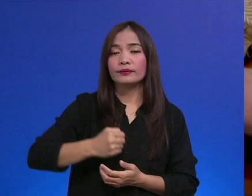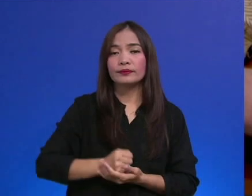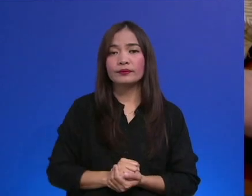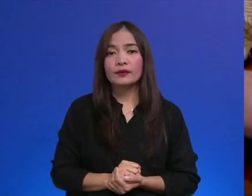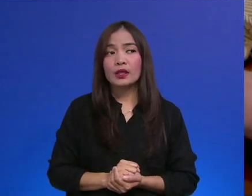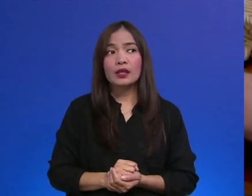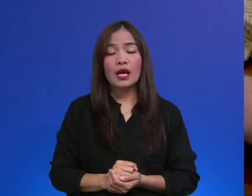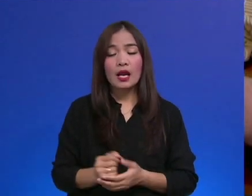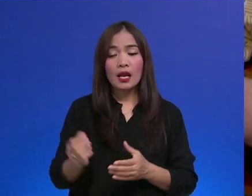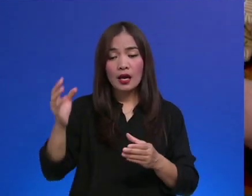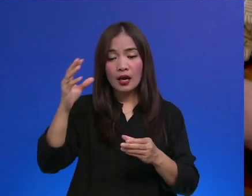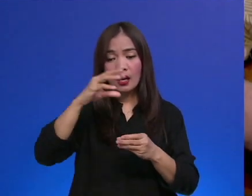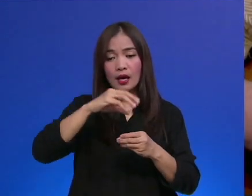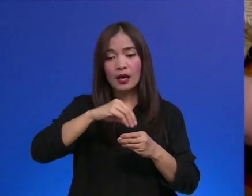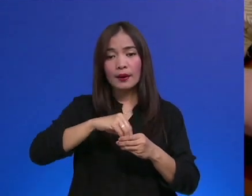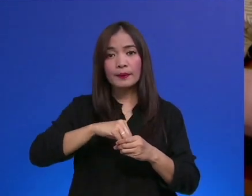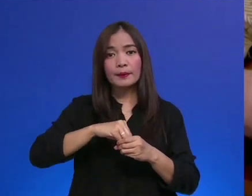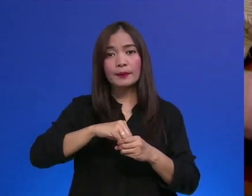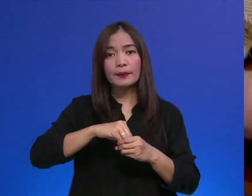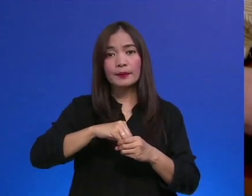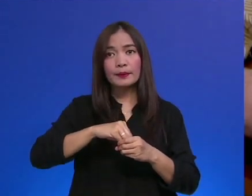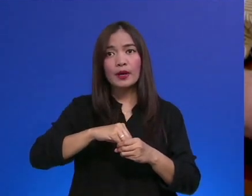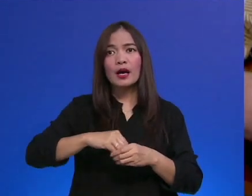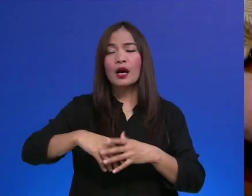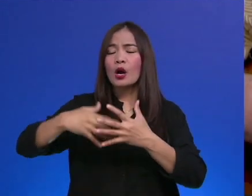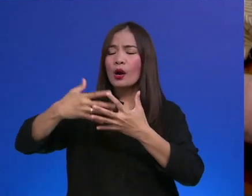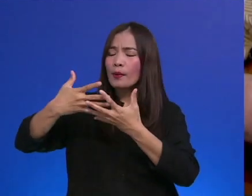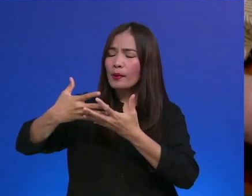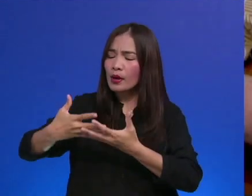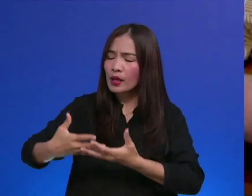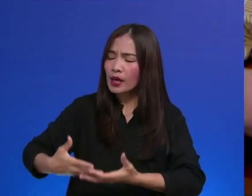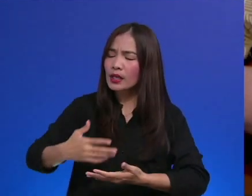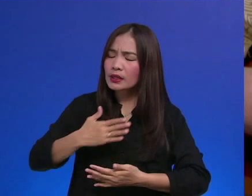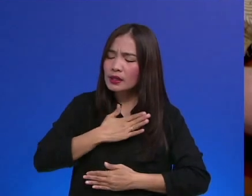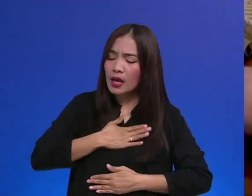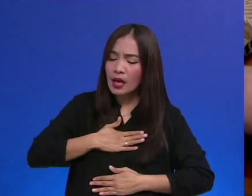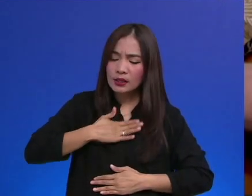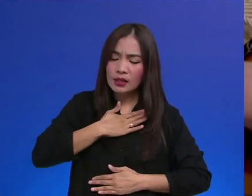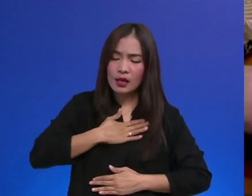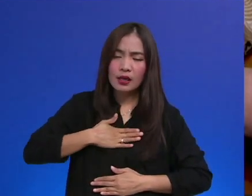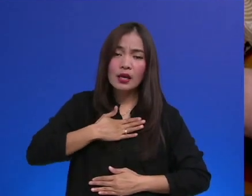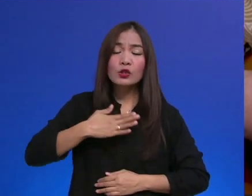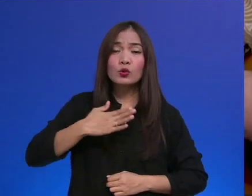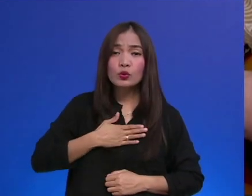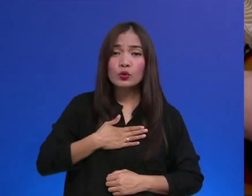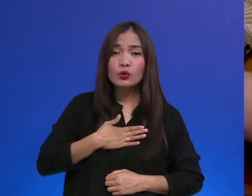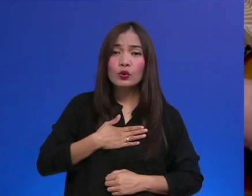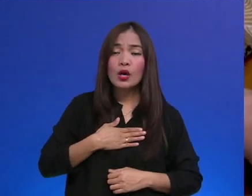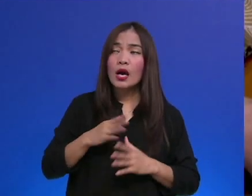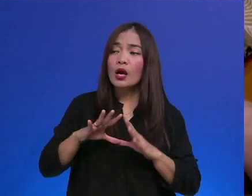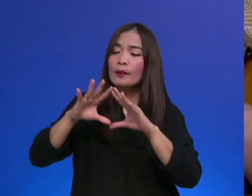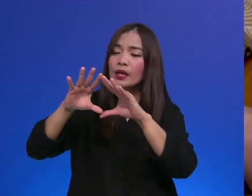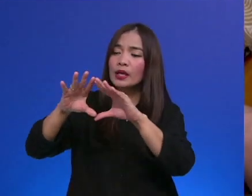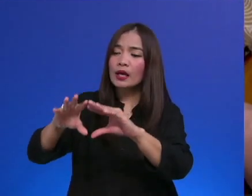dalam berat kesesakanku ku menaruh